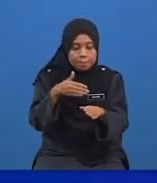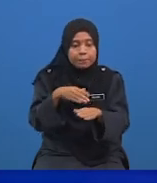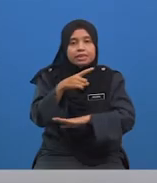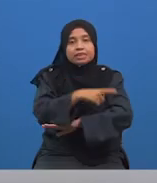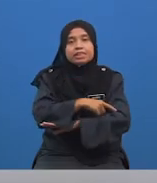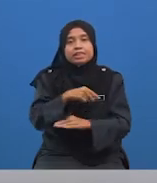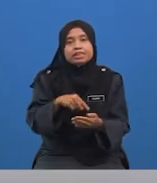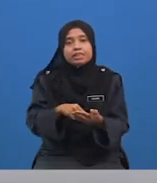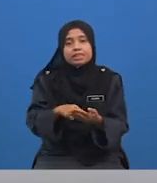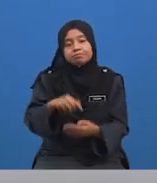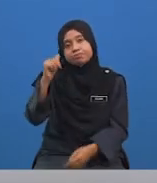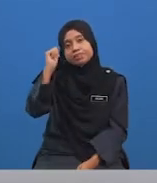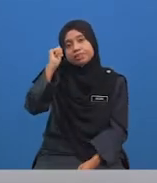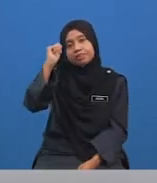ini.